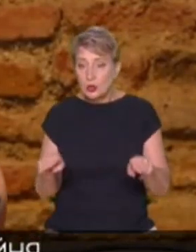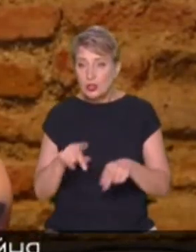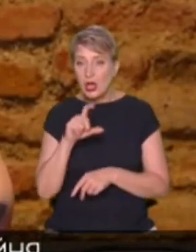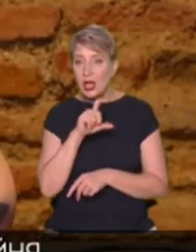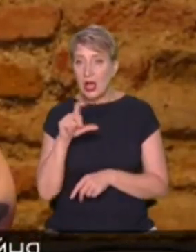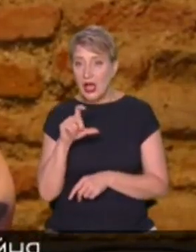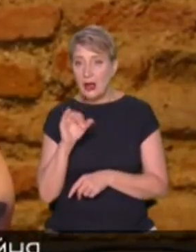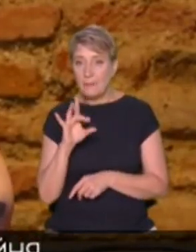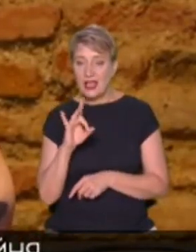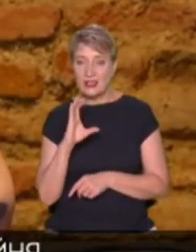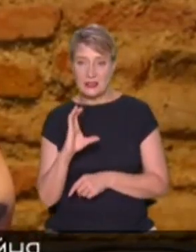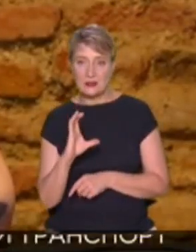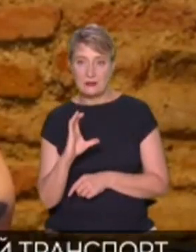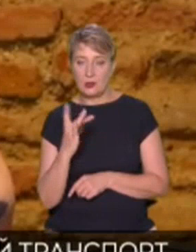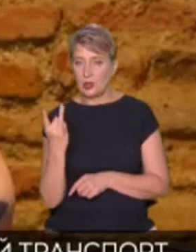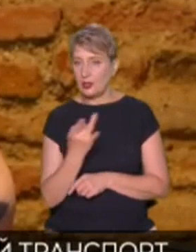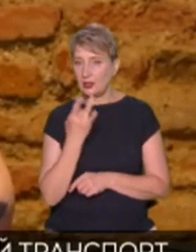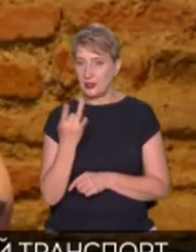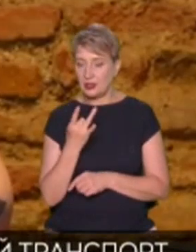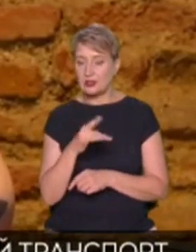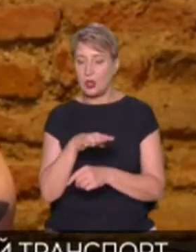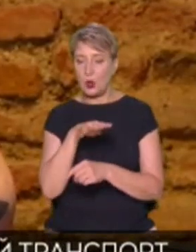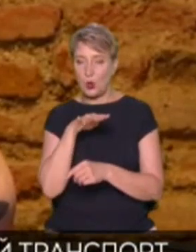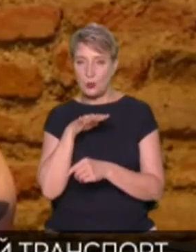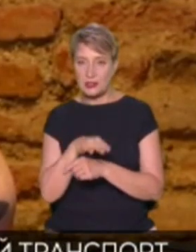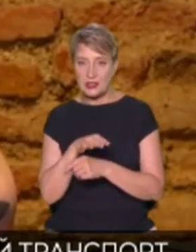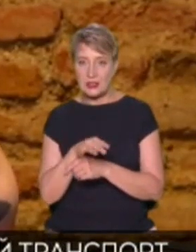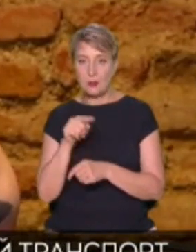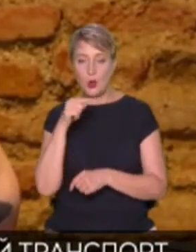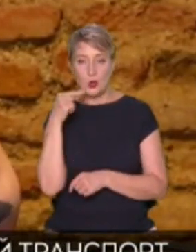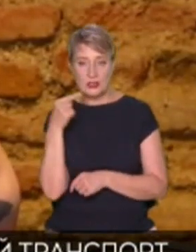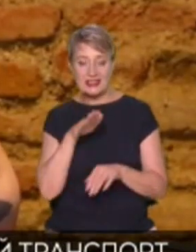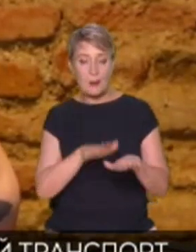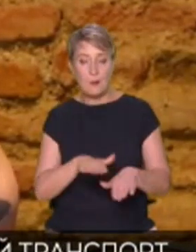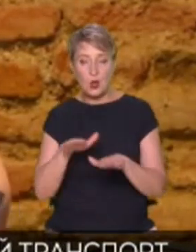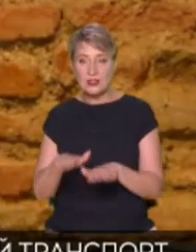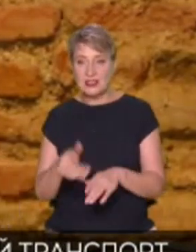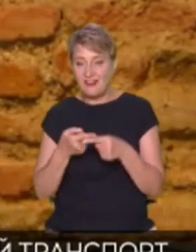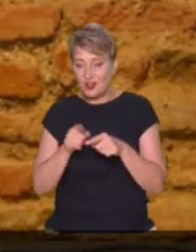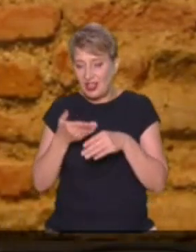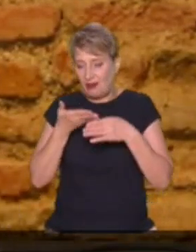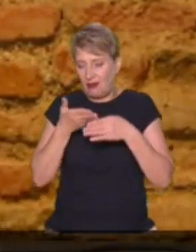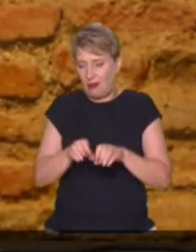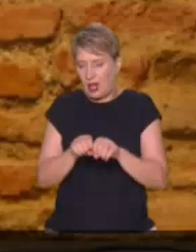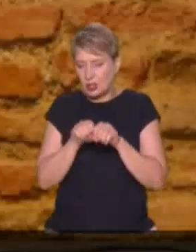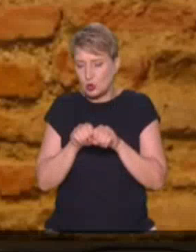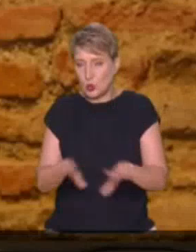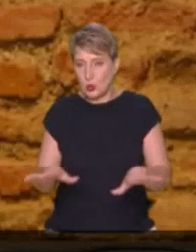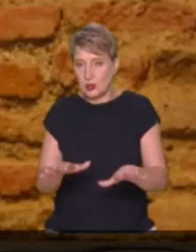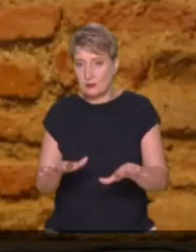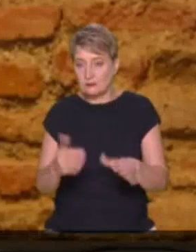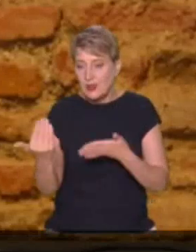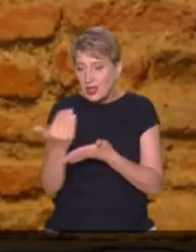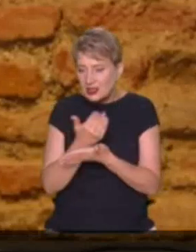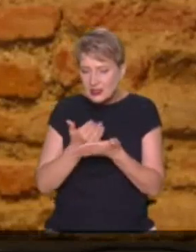что «Хаймерсы» уже не раз стреляли по пророссийским позициям, поэтому найти осколки «Хаймерса», собрать их вместе и привезти в